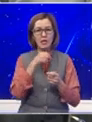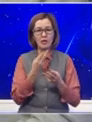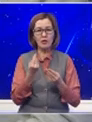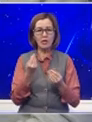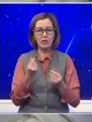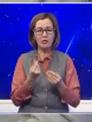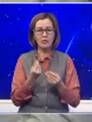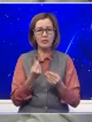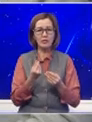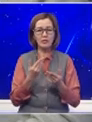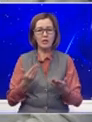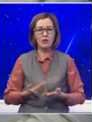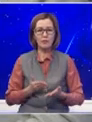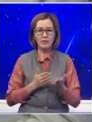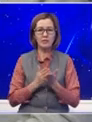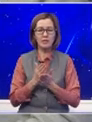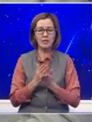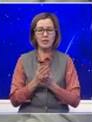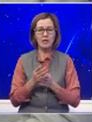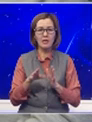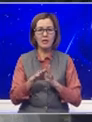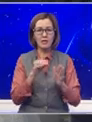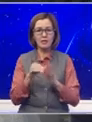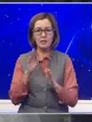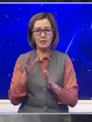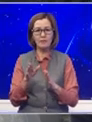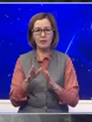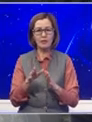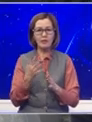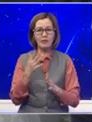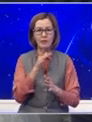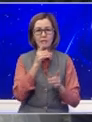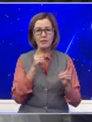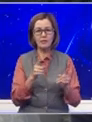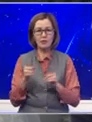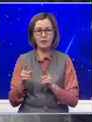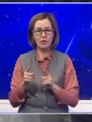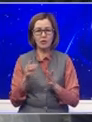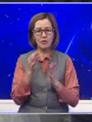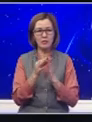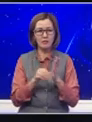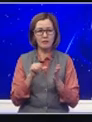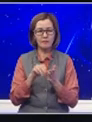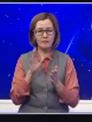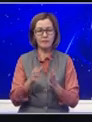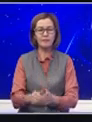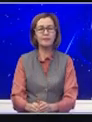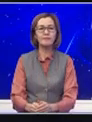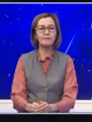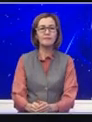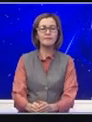цифрландыру, әлеуметтік салаға мамандар іріктелмек. Үміткерлер 5 кезеңнен тұратын сынақтан өтеді.